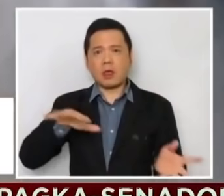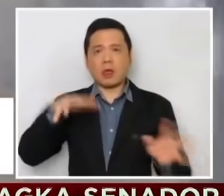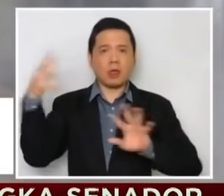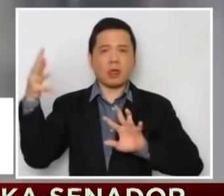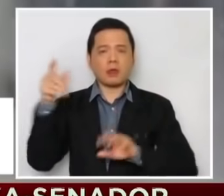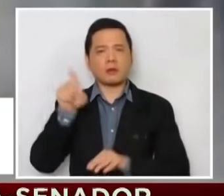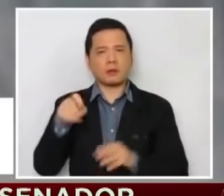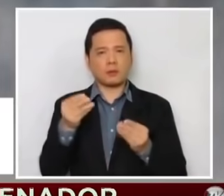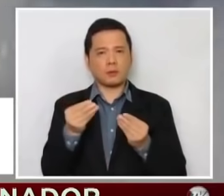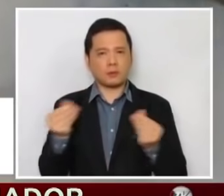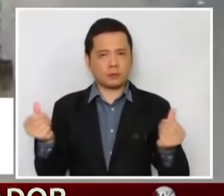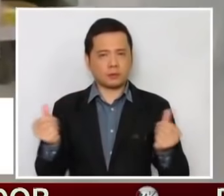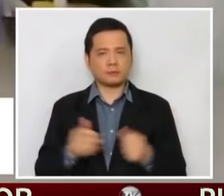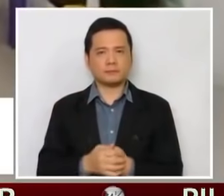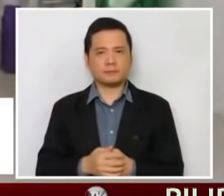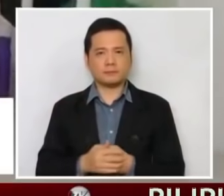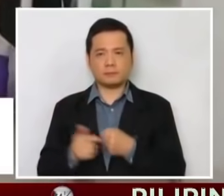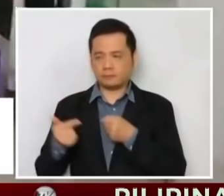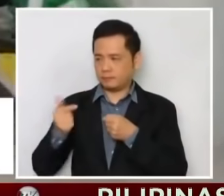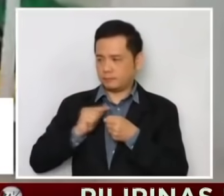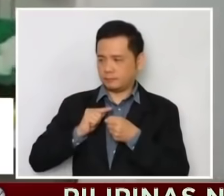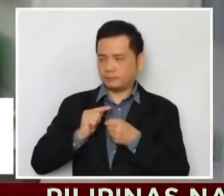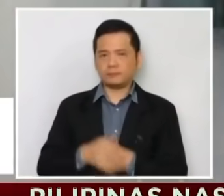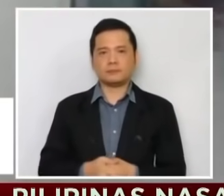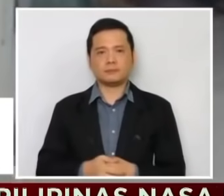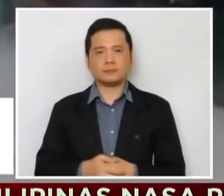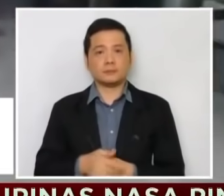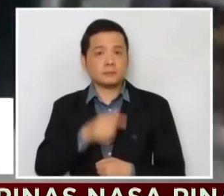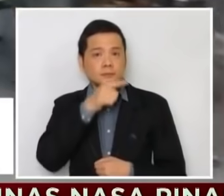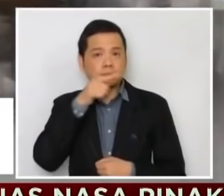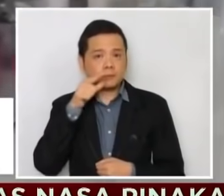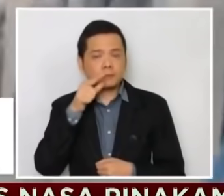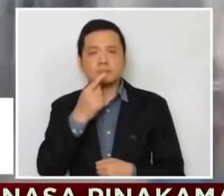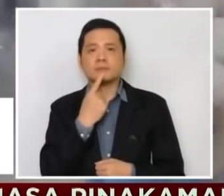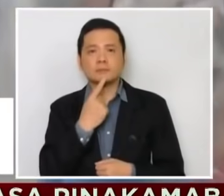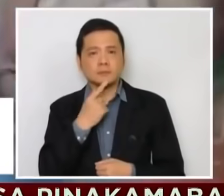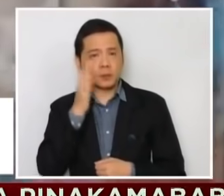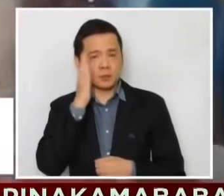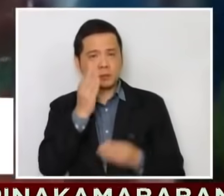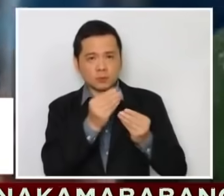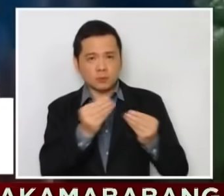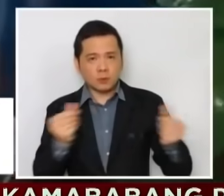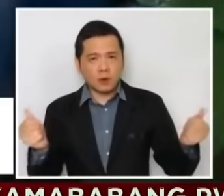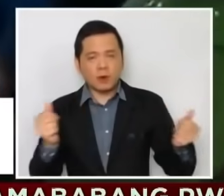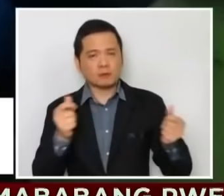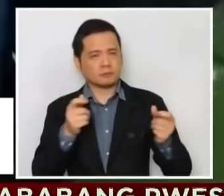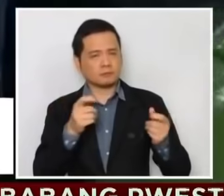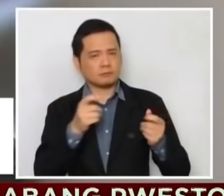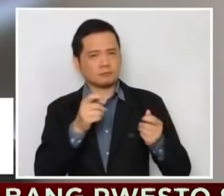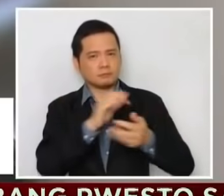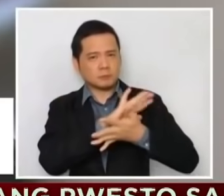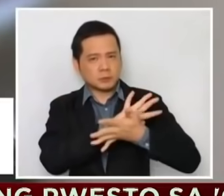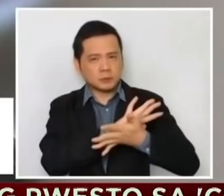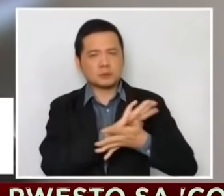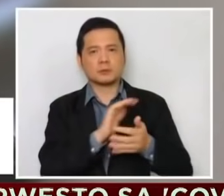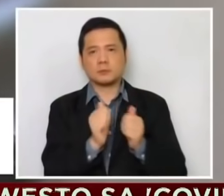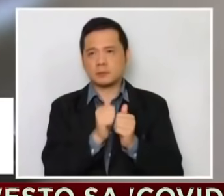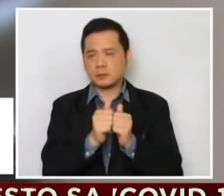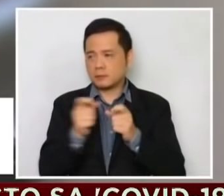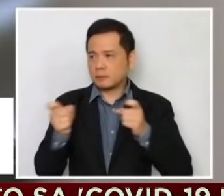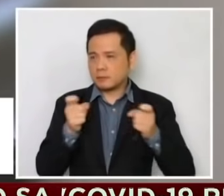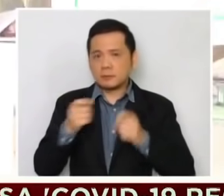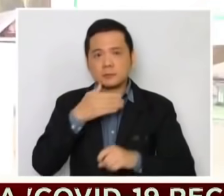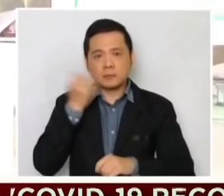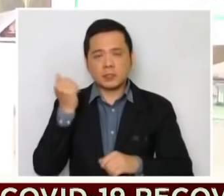kanyang talumpati, binigyang diin ni Robredo ang kinakaharap na COVID-19 pandemic na idinaraing ng mga health workers, ng mga may sakit